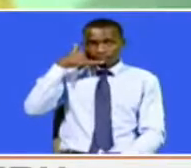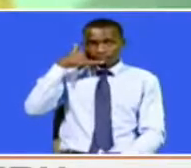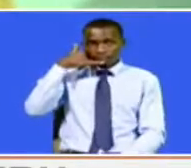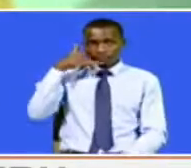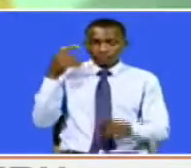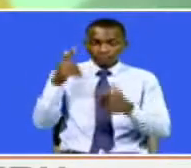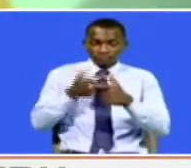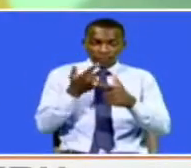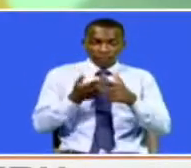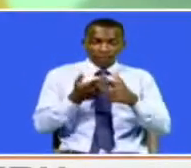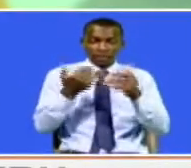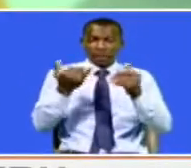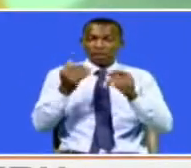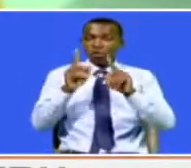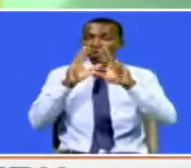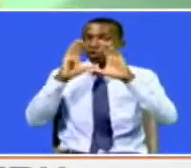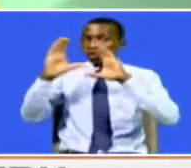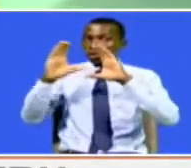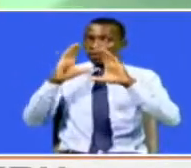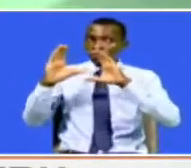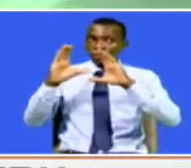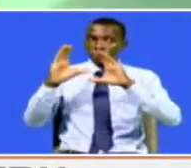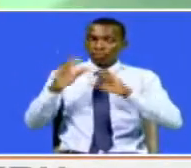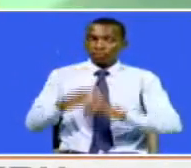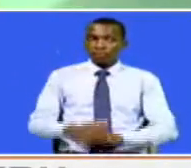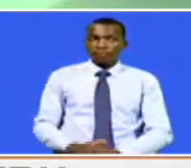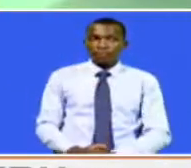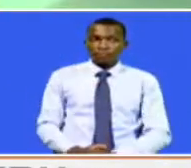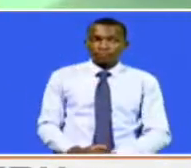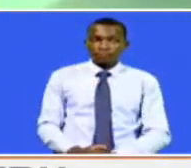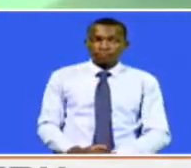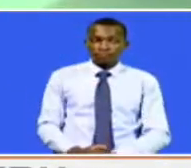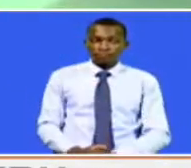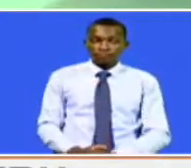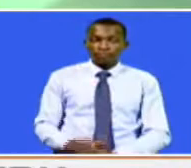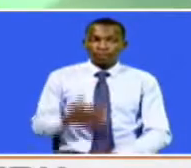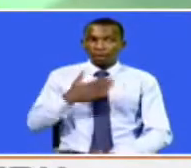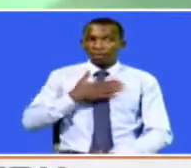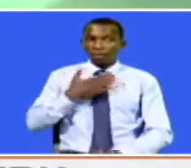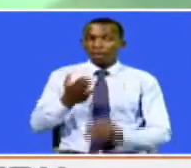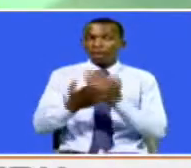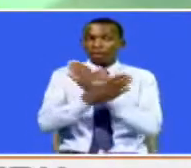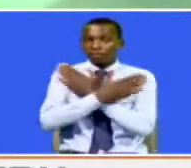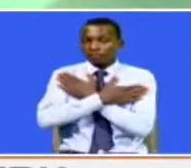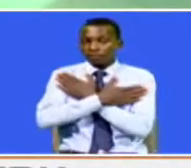then told that the sad news that my friend,